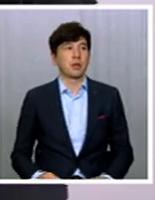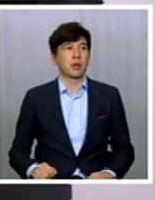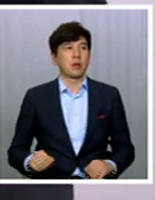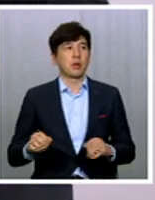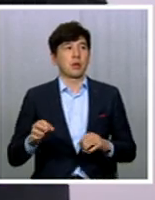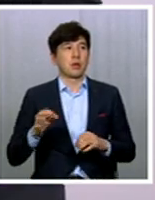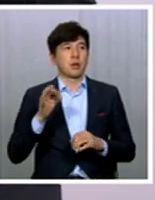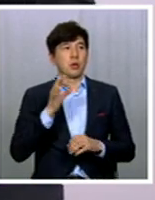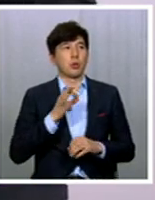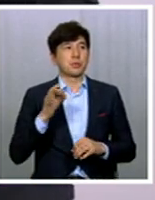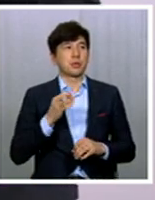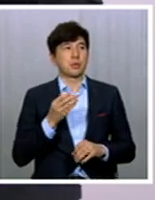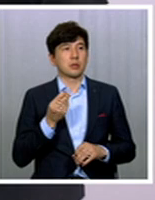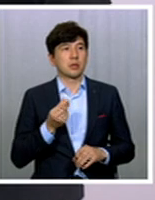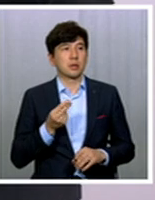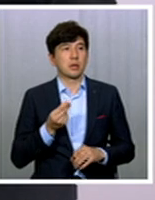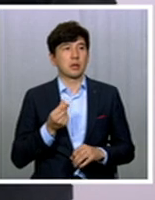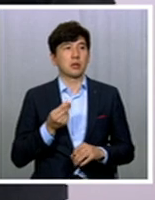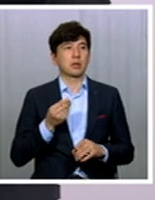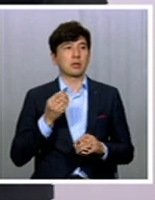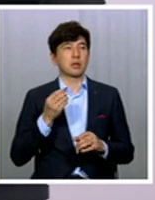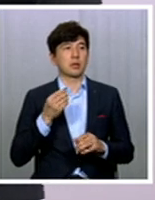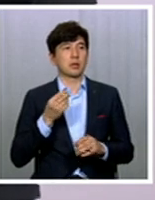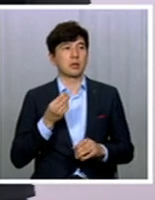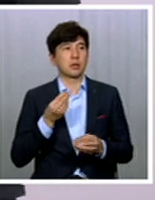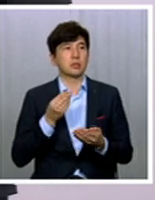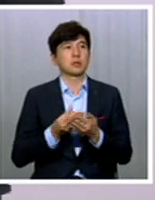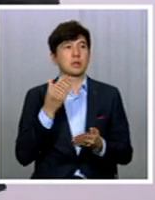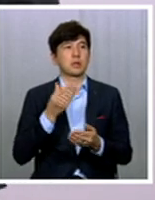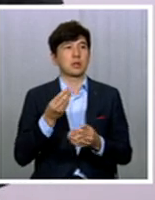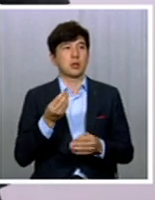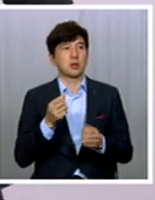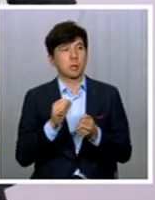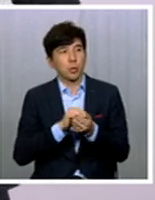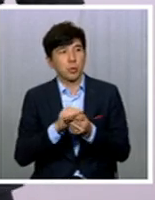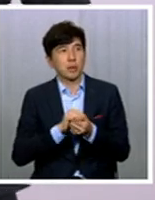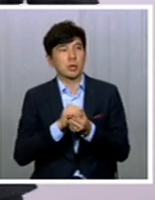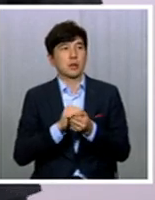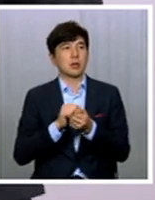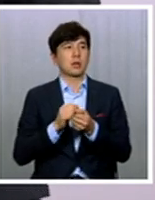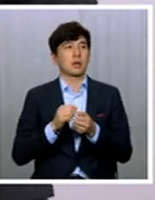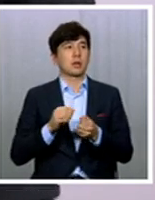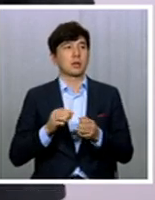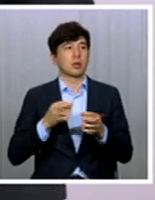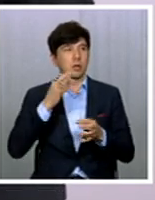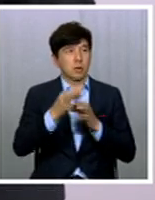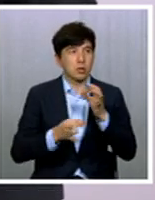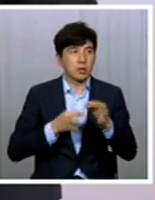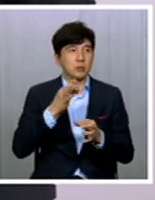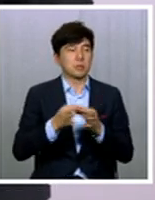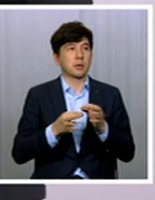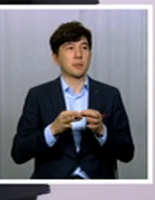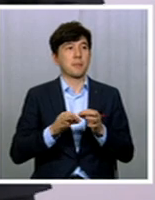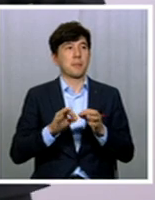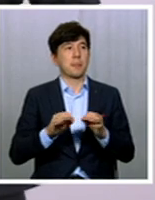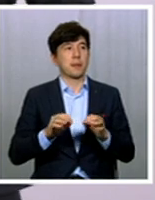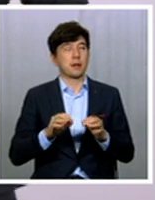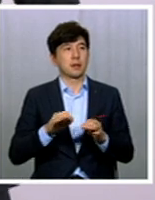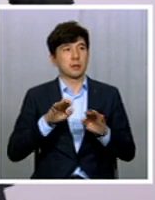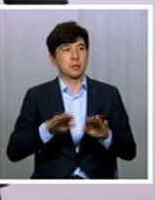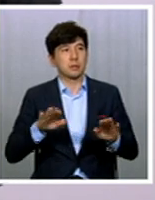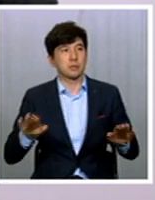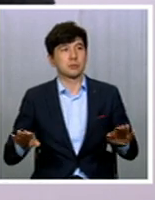түрлерінің ақша, бағалы қағаздар, жұмыс күшінің қозғалысын қамтамасыз ететін кәсіпорындар мен мекемелер жүйесін